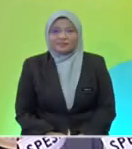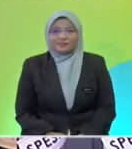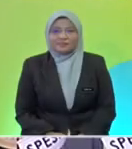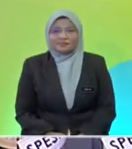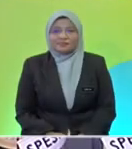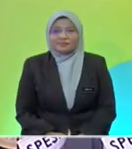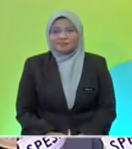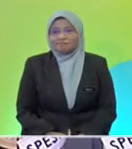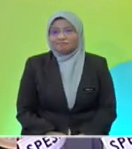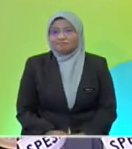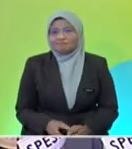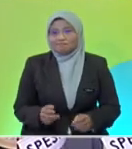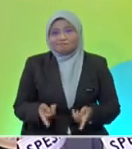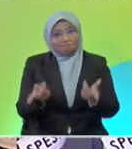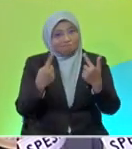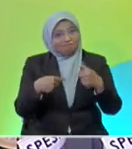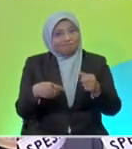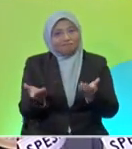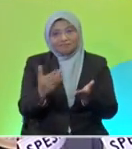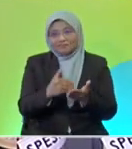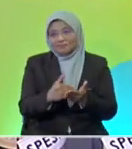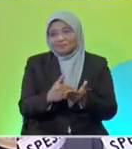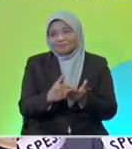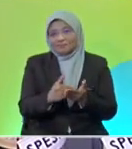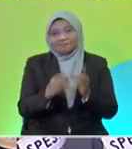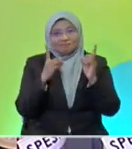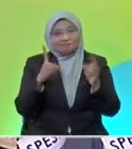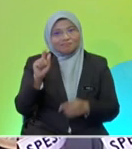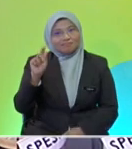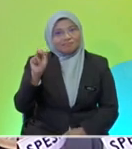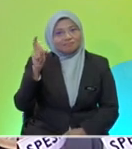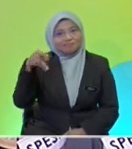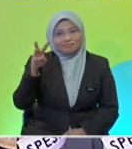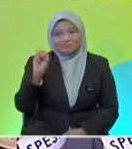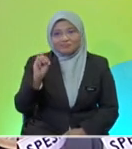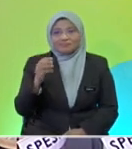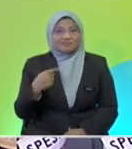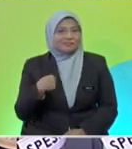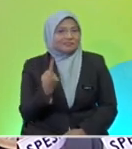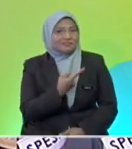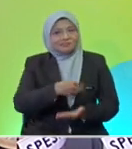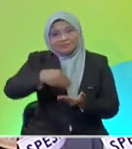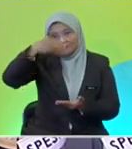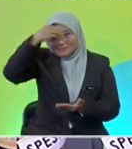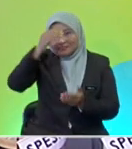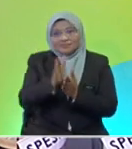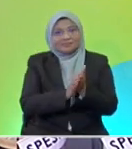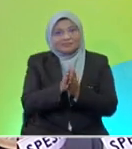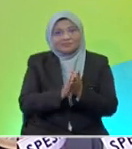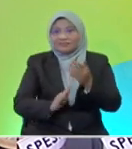Baiklah selamat kembali dalam sholat tahap 1 di bidik TVM kita belajar tentang rajin menabung tapi